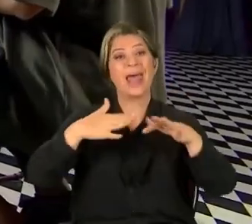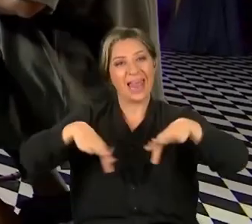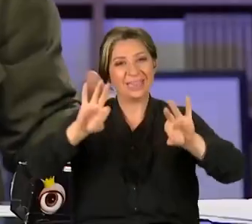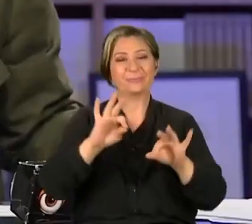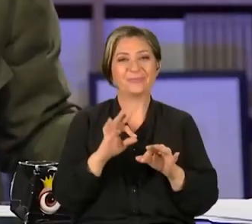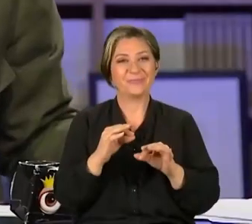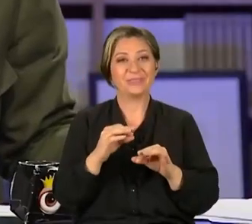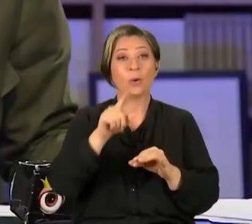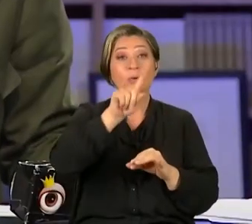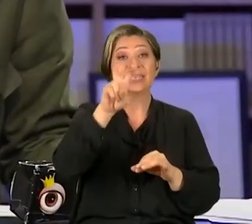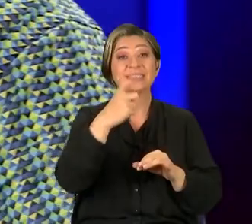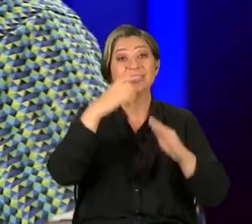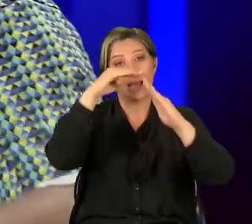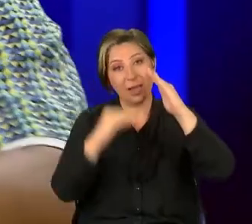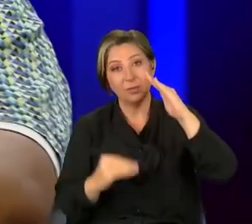hallederim